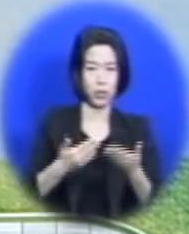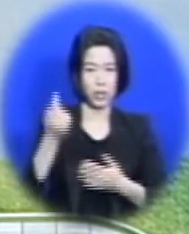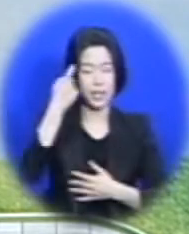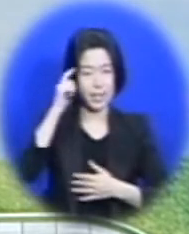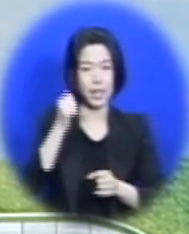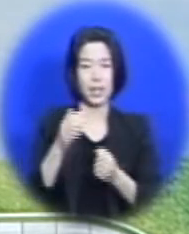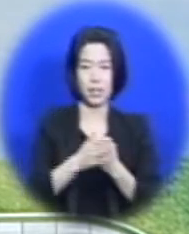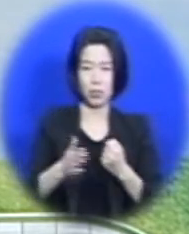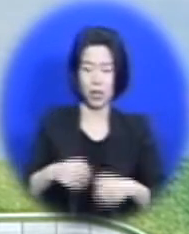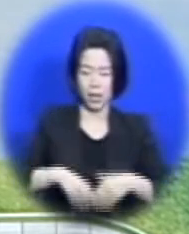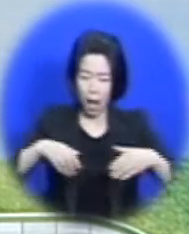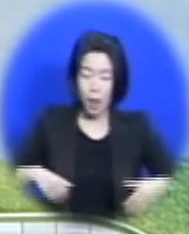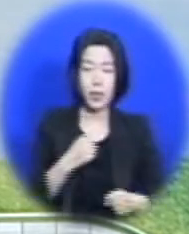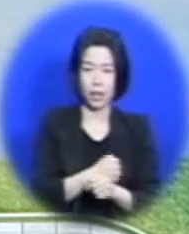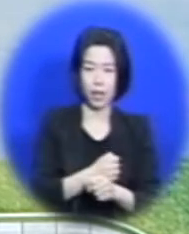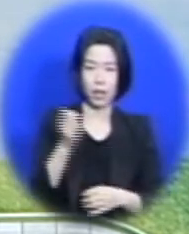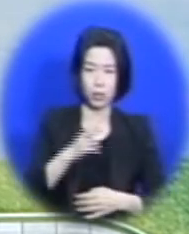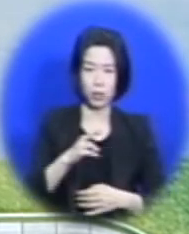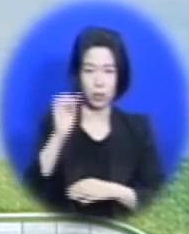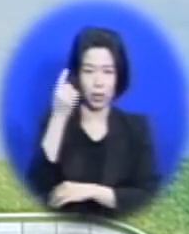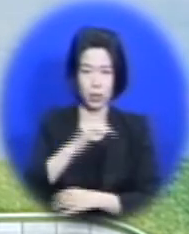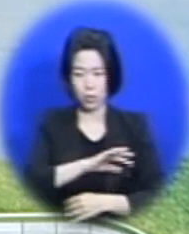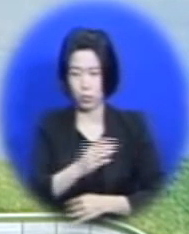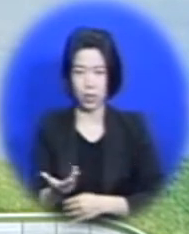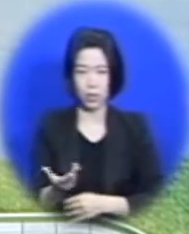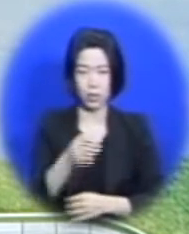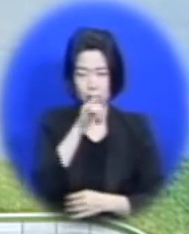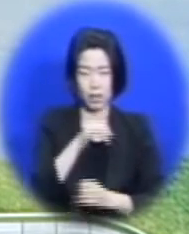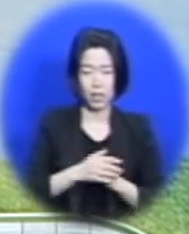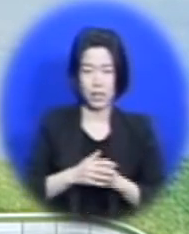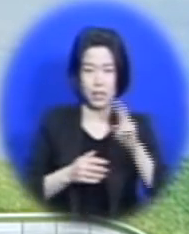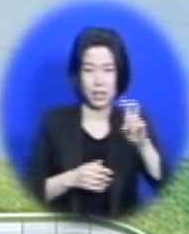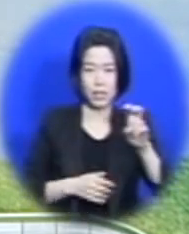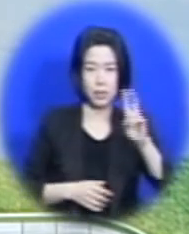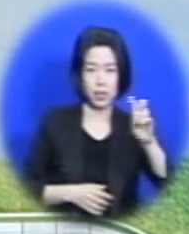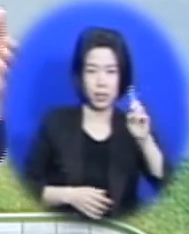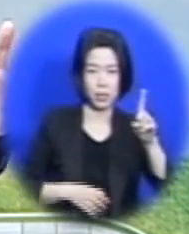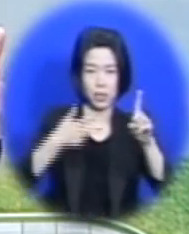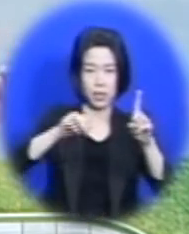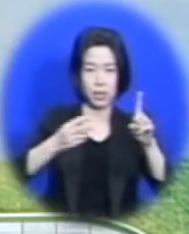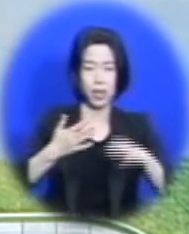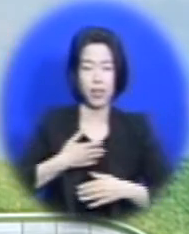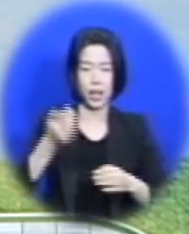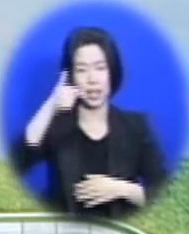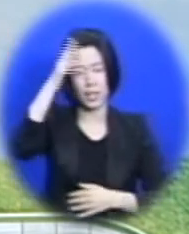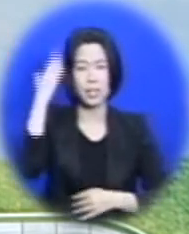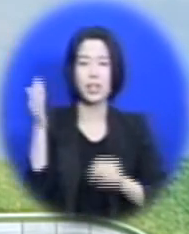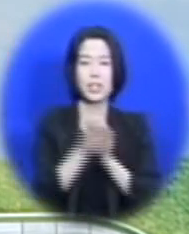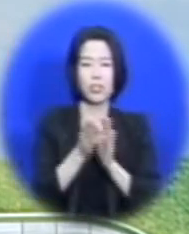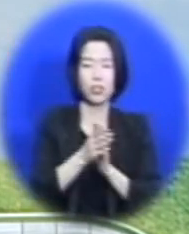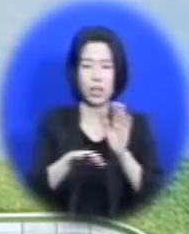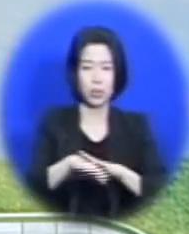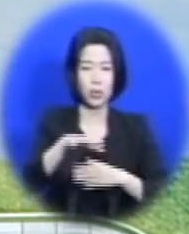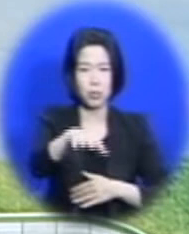막 담대했다가 또 다윗이 확 뒤집어집니다. 20절, 21절에 보면 나의 옛 친구가 손을 뻗쳐서